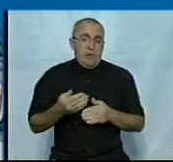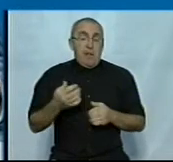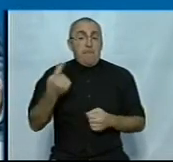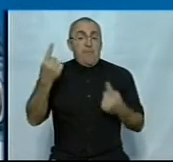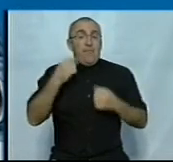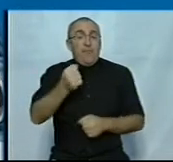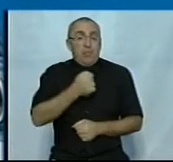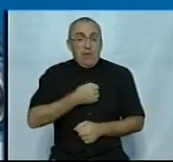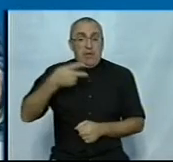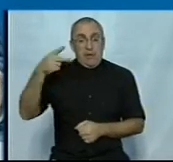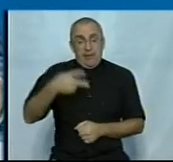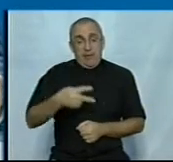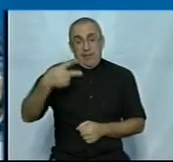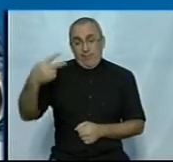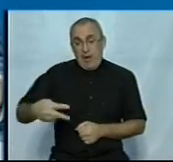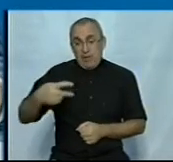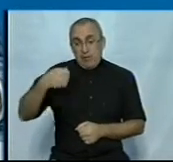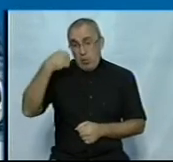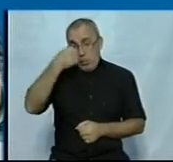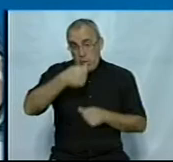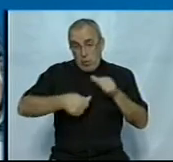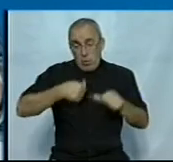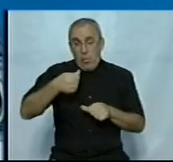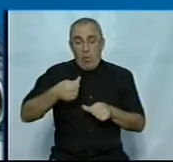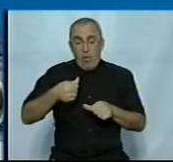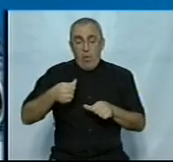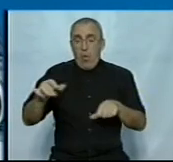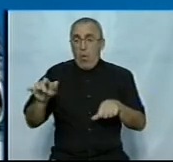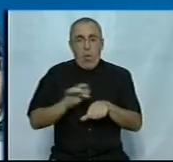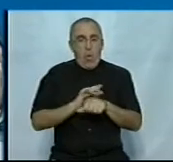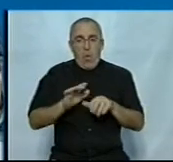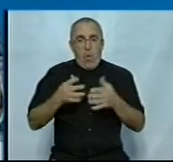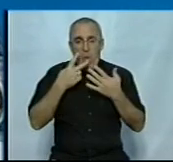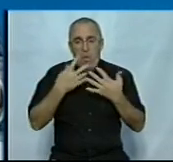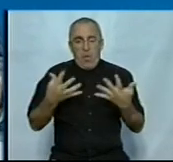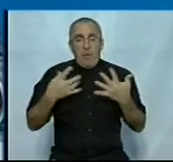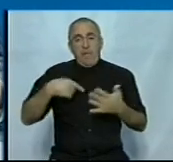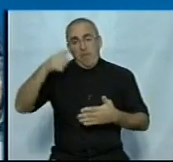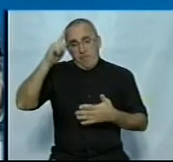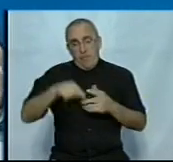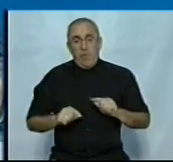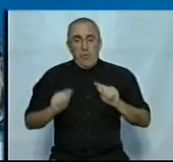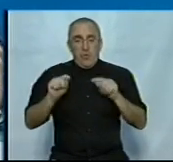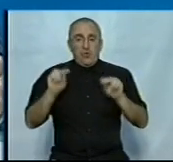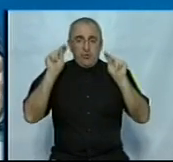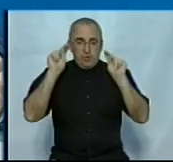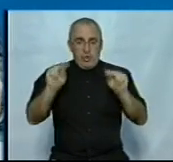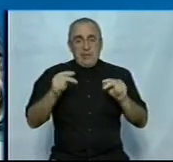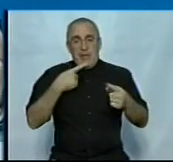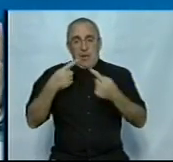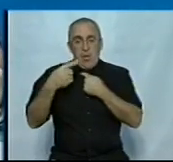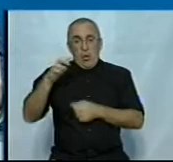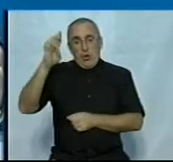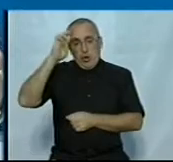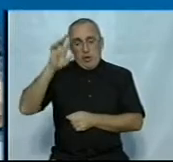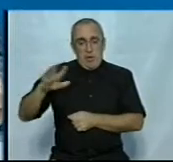превеликий жаль, в 2020 році оголилися. Ми повірили і вступили в чесний діалог з державою